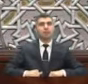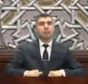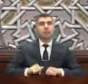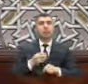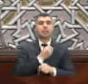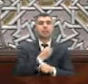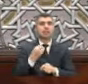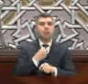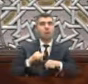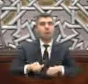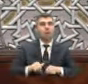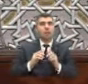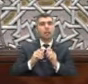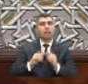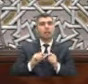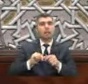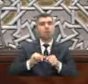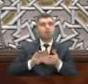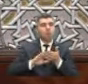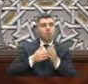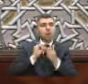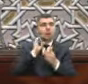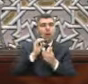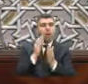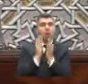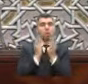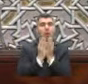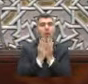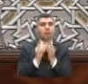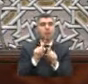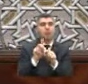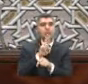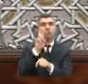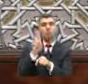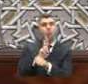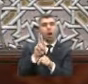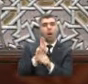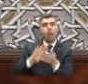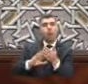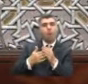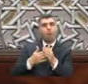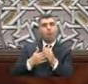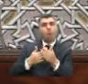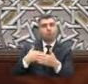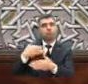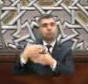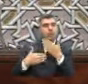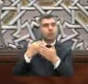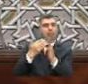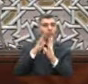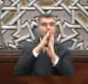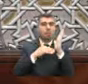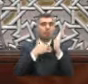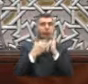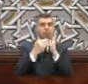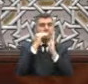الوطنية والتكوين المهني والتعليم العالي والبحث العلمي بتأخير الأسئلة الموجهة إليهما والمدرجة في جدول الأعمال